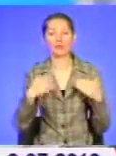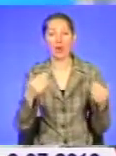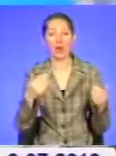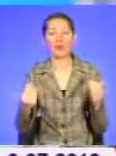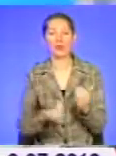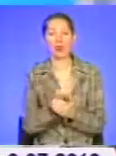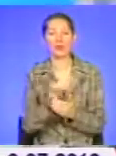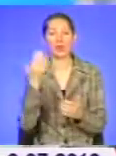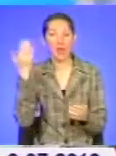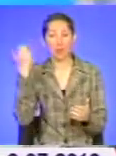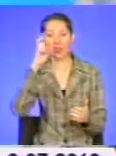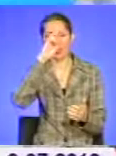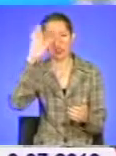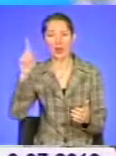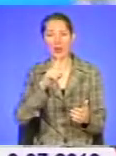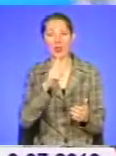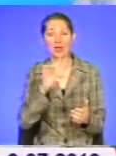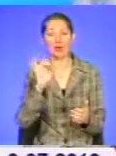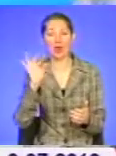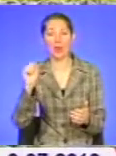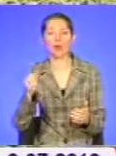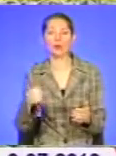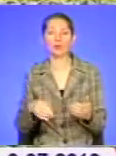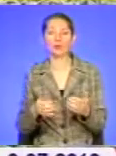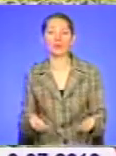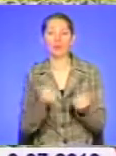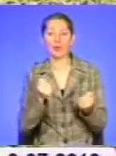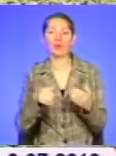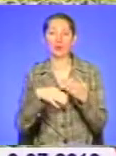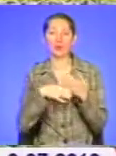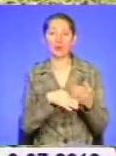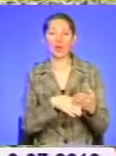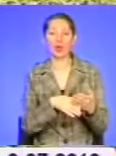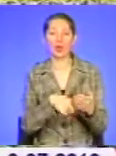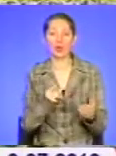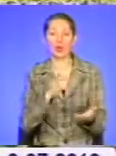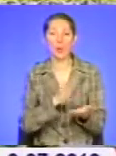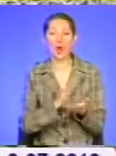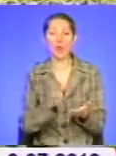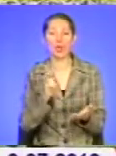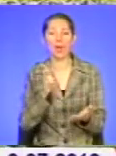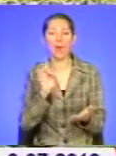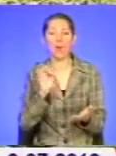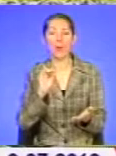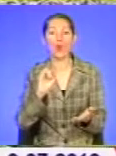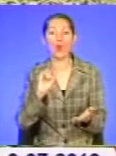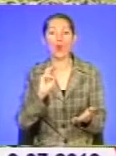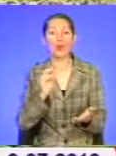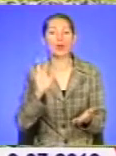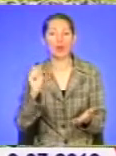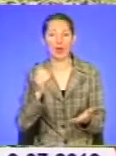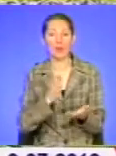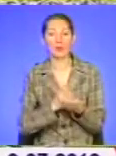колишньої слави Зорипаду підтримку і сприяння. Тут має бути бруківка, тим більше ми знаходимося в Теребовлянському районі, тут